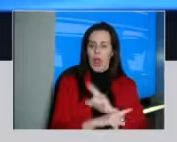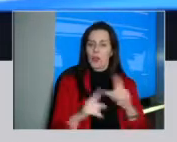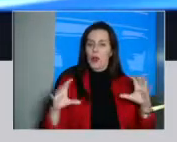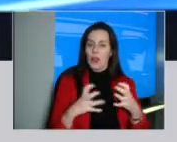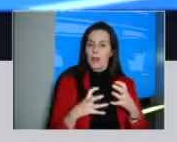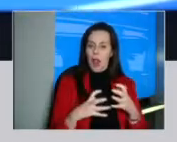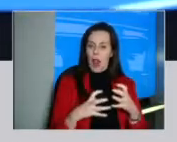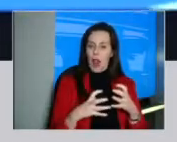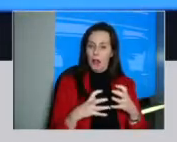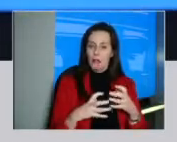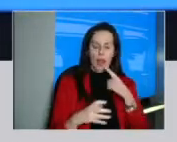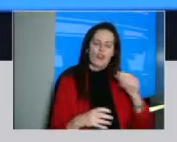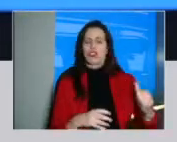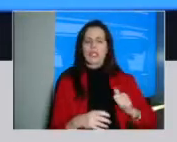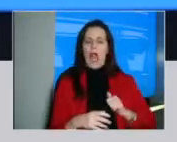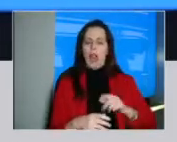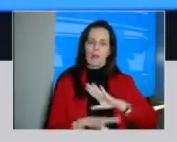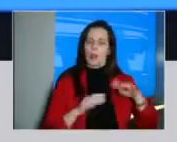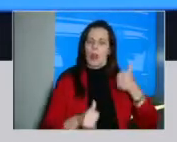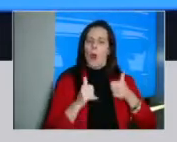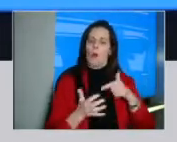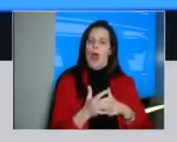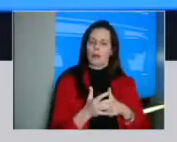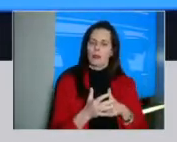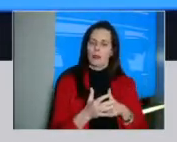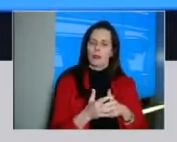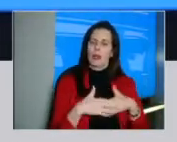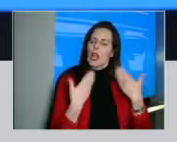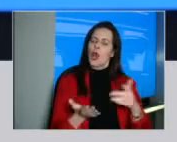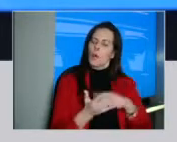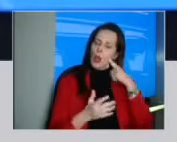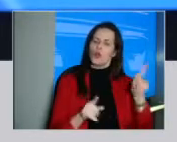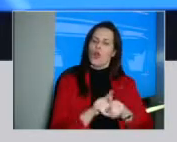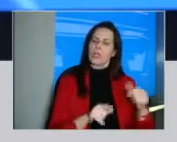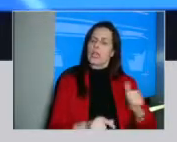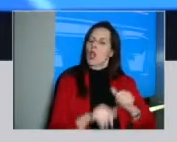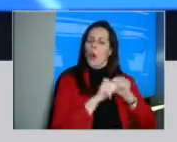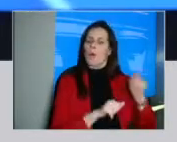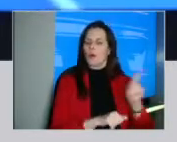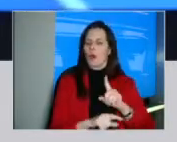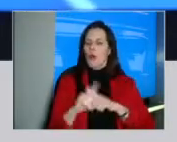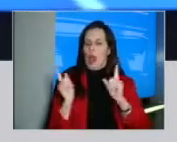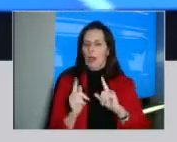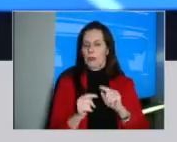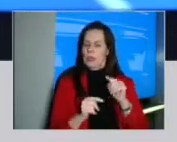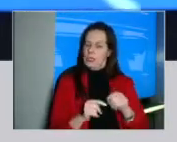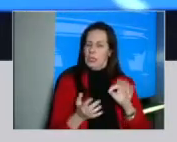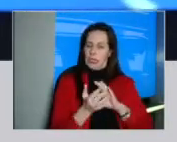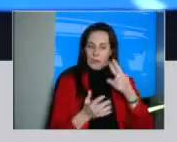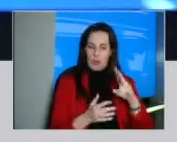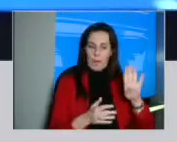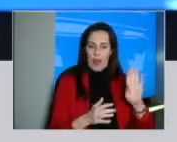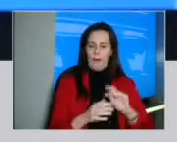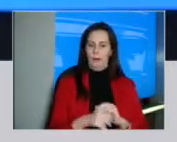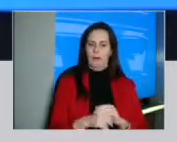למפלגה לנכס את צהל, ואסור למועמד לגרום לכך להיראות, כאילו צהל תומך בו ולא באחרים. זה סעיף 2ב לחוק